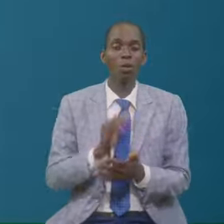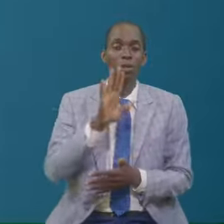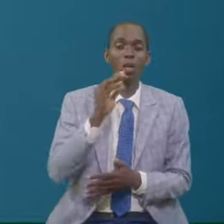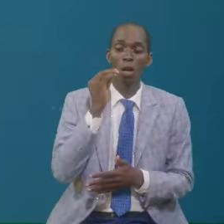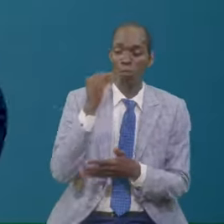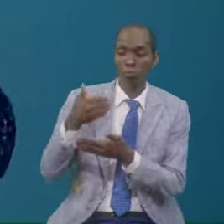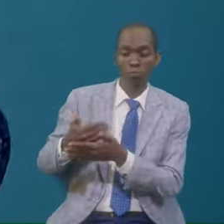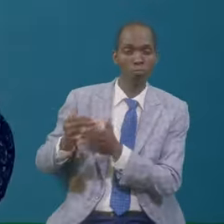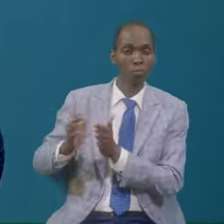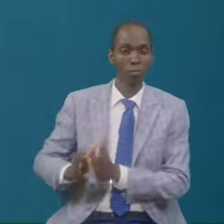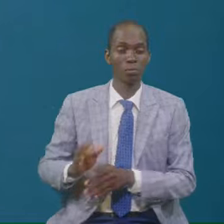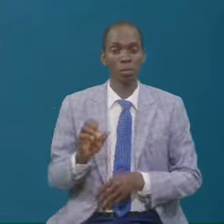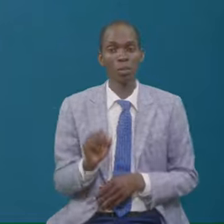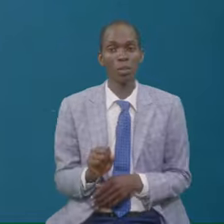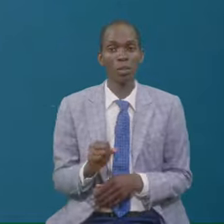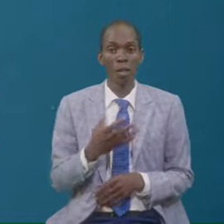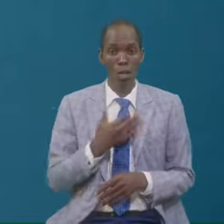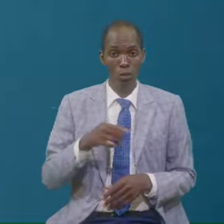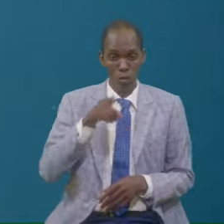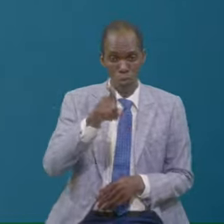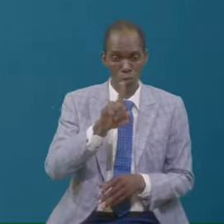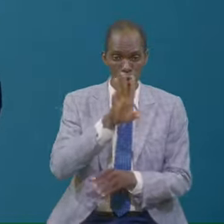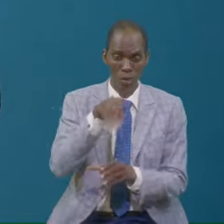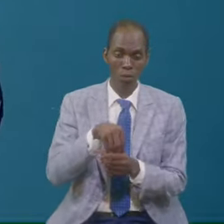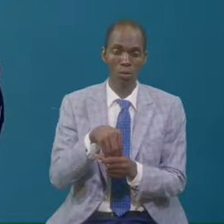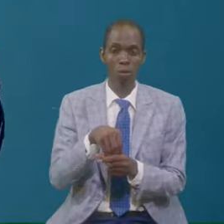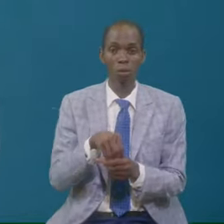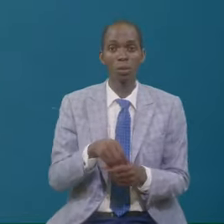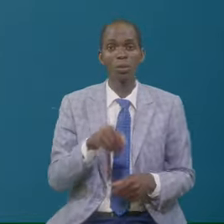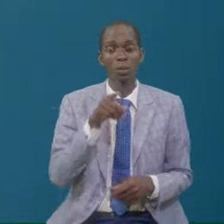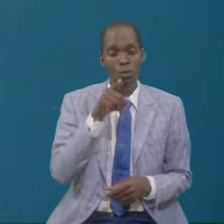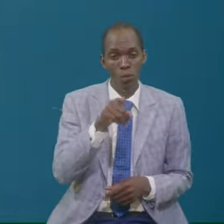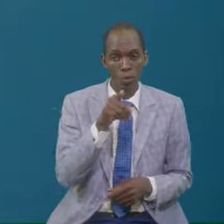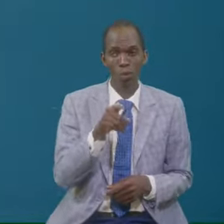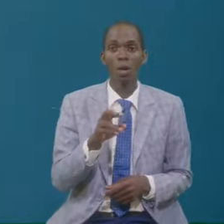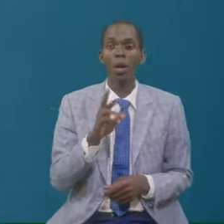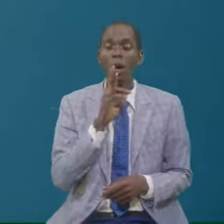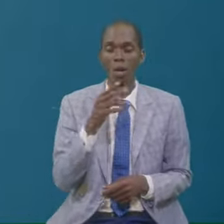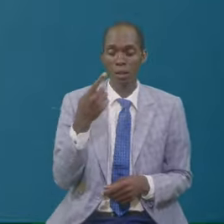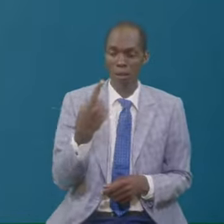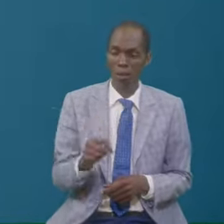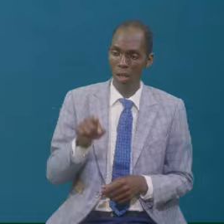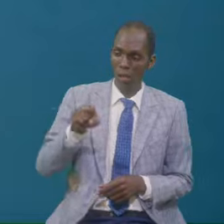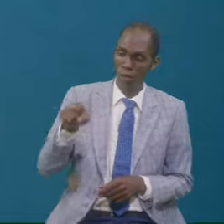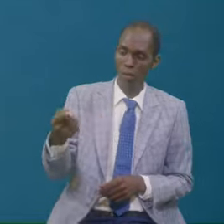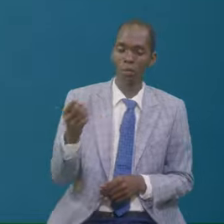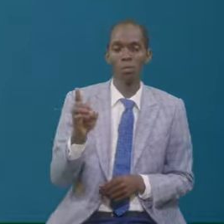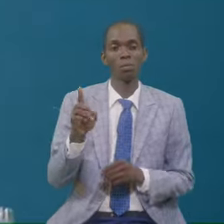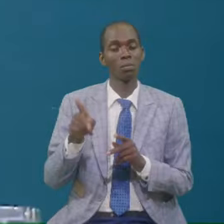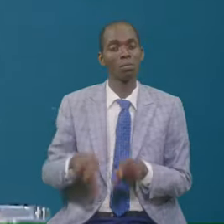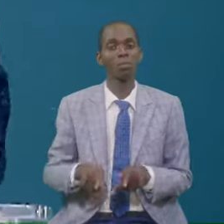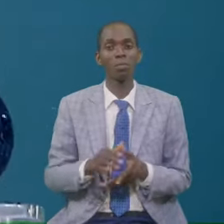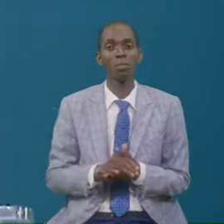పొరుగువారు. And you, మీరు కూడా. You are the accused, మీరు కూడా నేరం మోపబడ్డవారే. Number